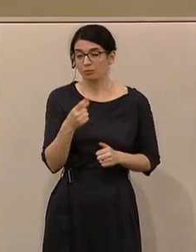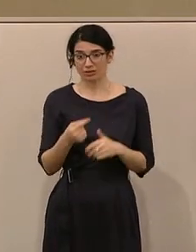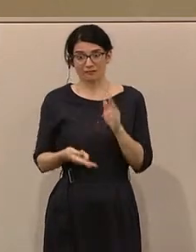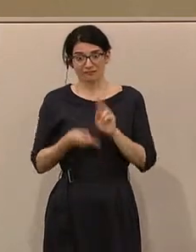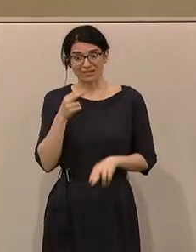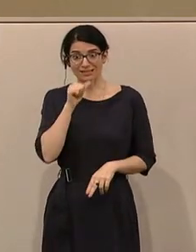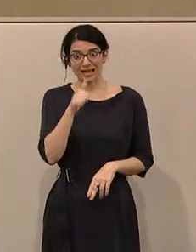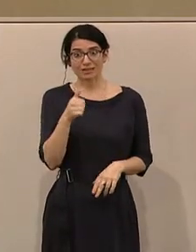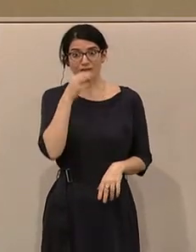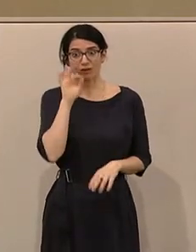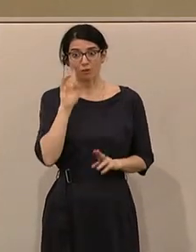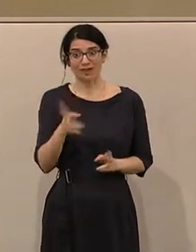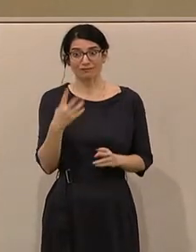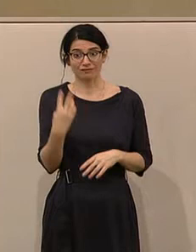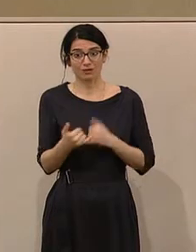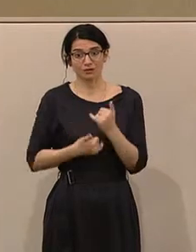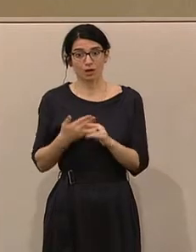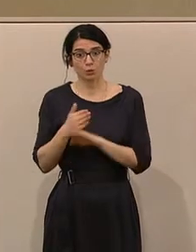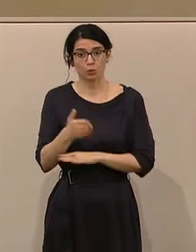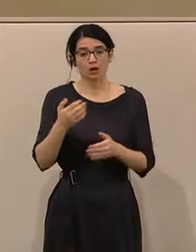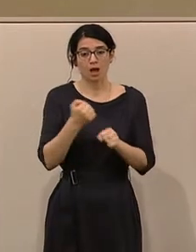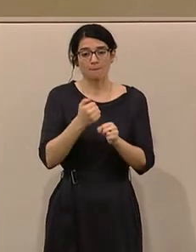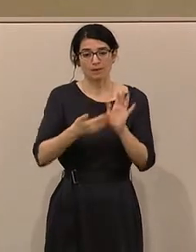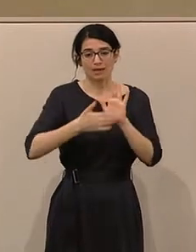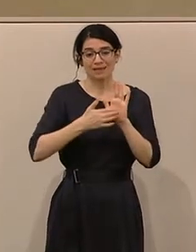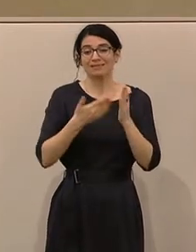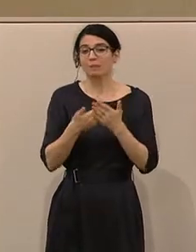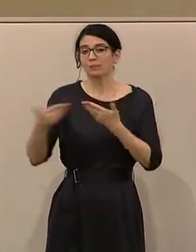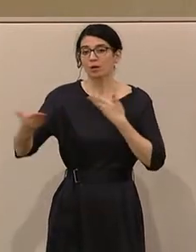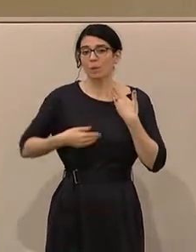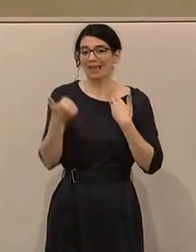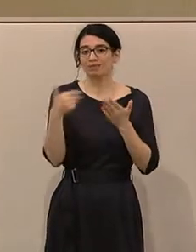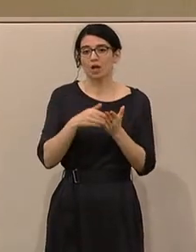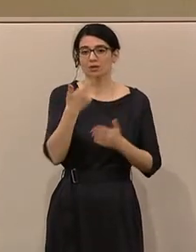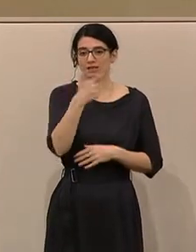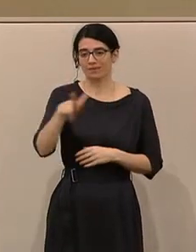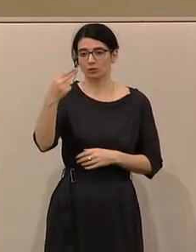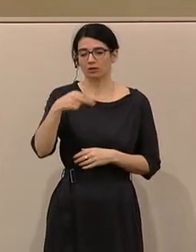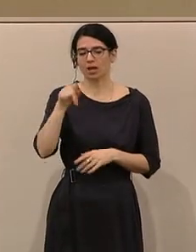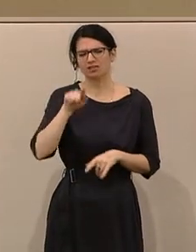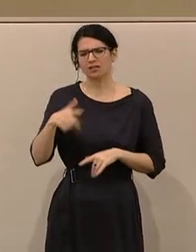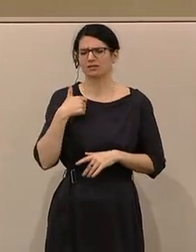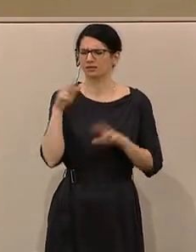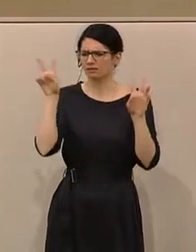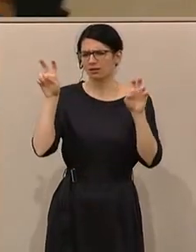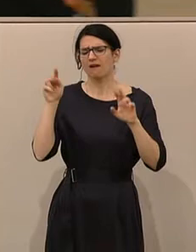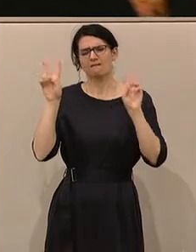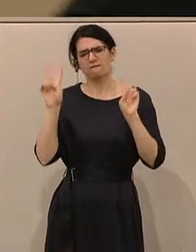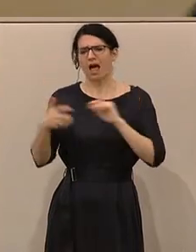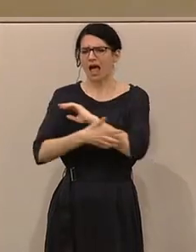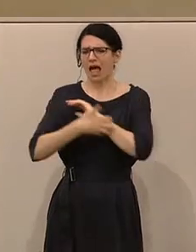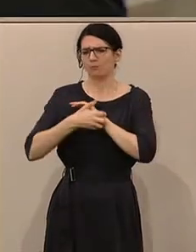hindurch vorweisen wird können, um zu diesen 1.200 Euro zu kommen. Es ist ein wirkliches Armutszeugnis, Frau Ministerin.